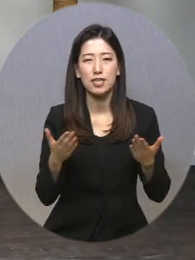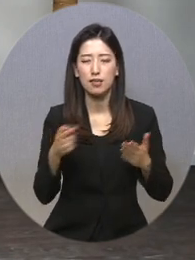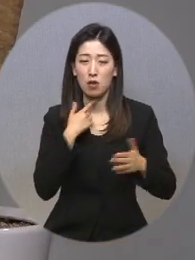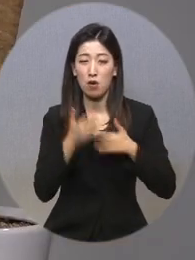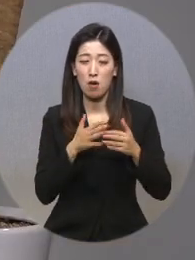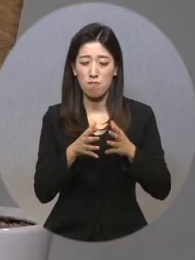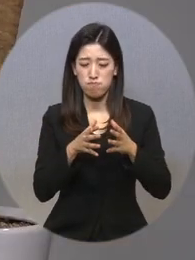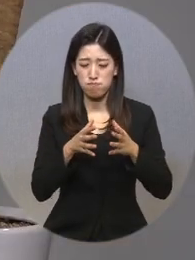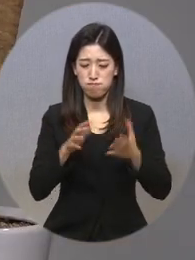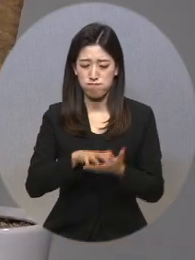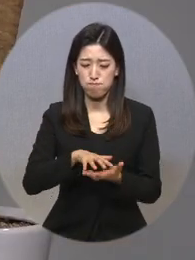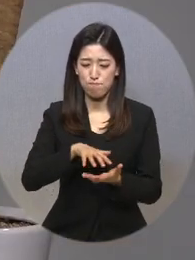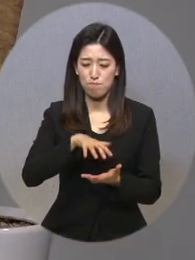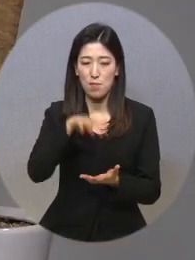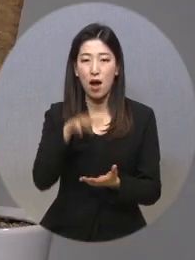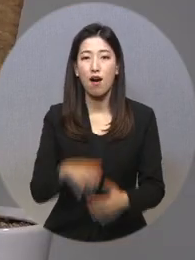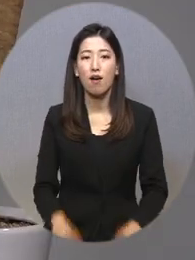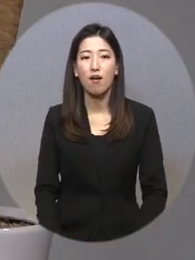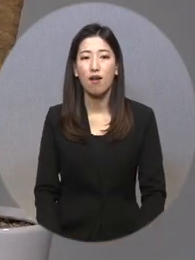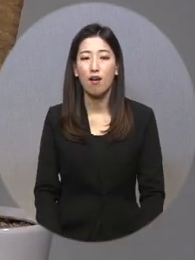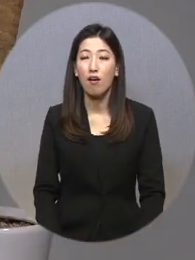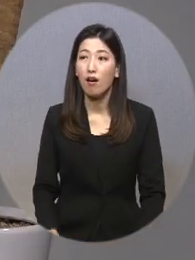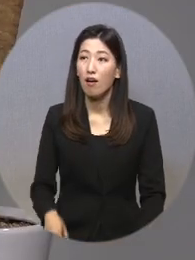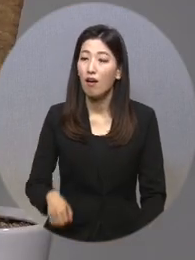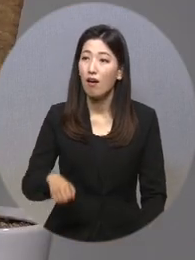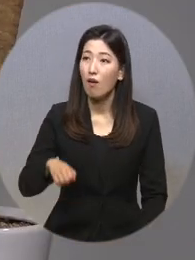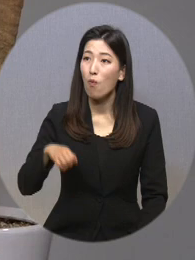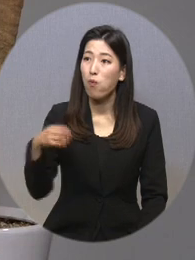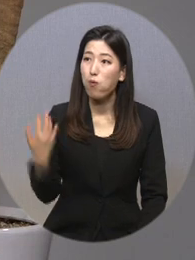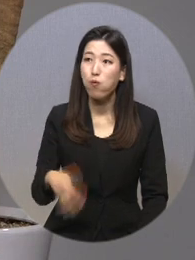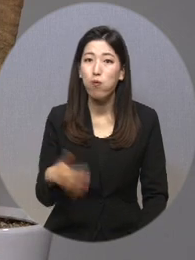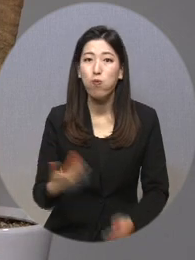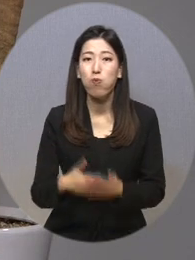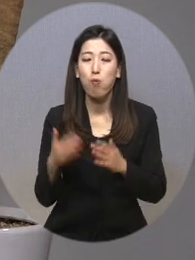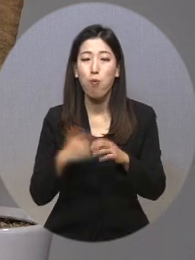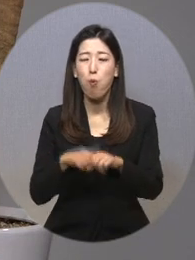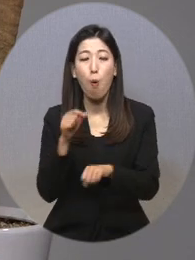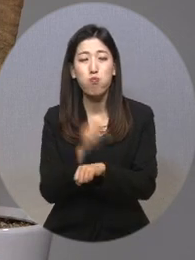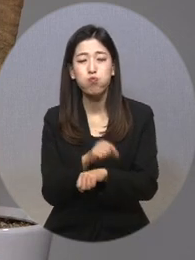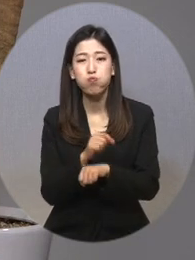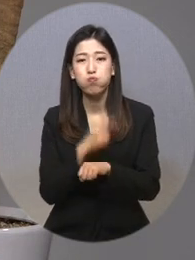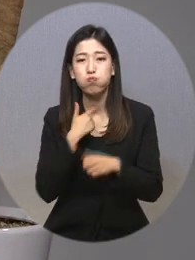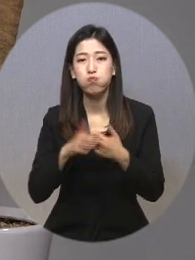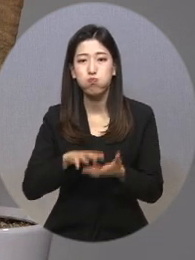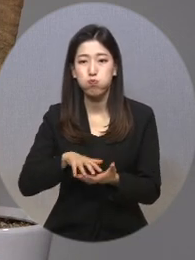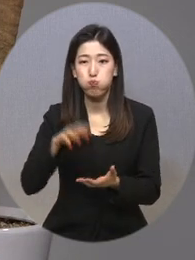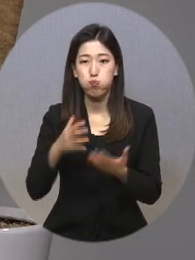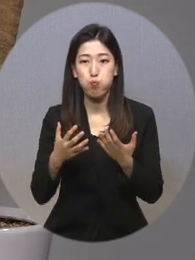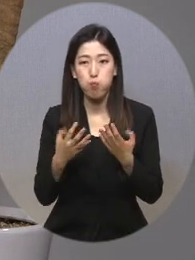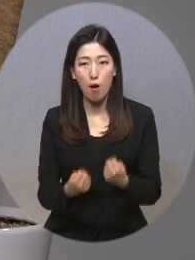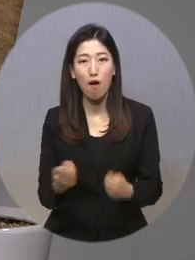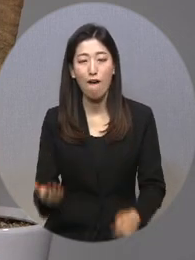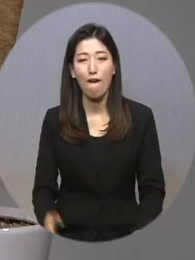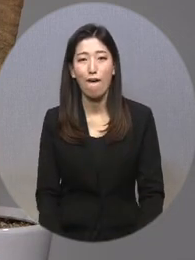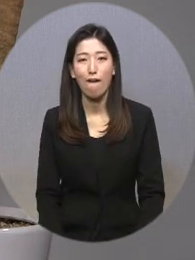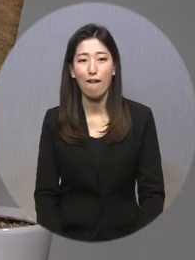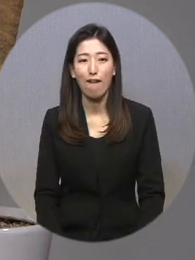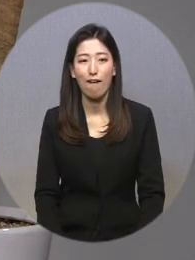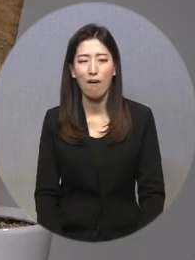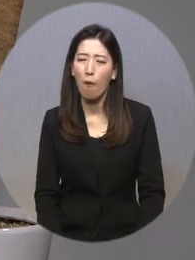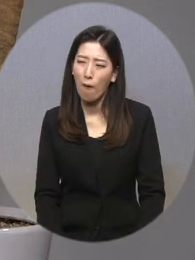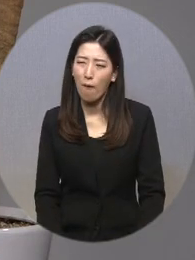가졌습니다. 네, 대표님의 행정 경력을 들어보니 정말 대단하시네요. 제가 듣다